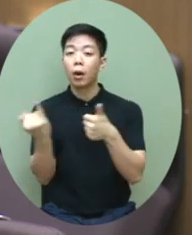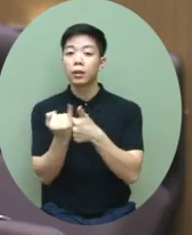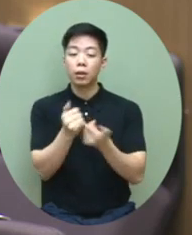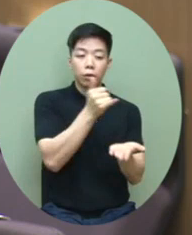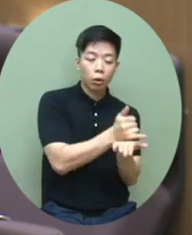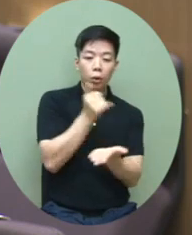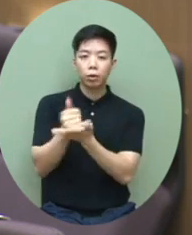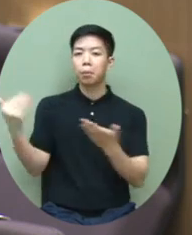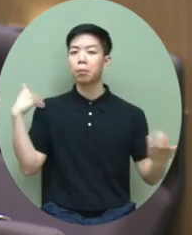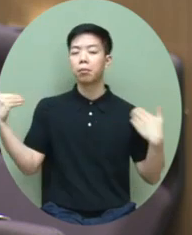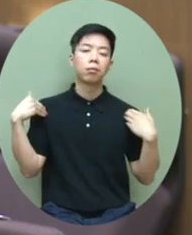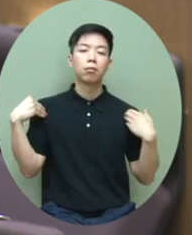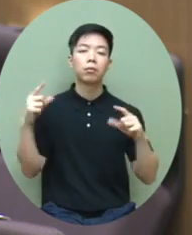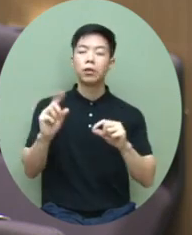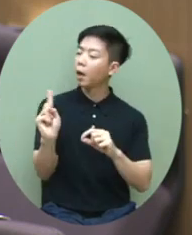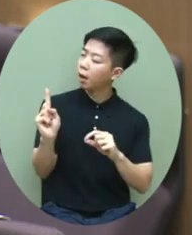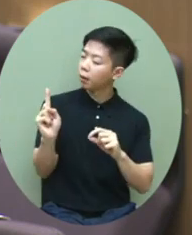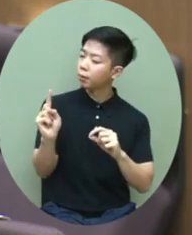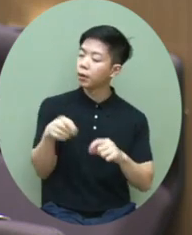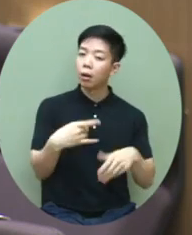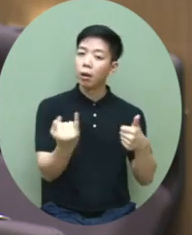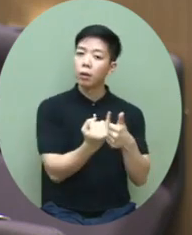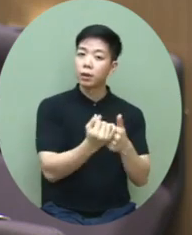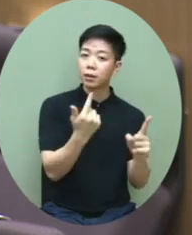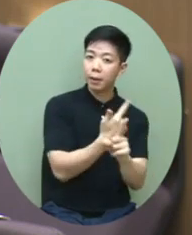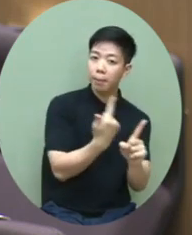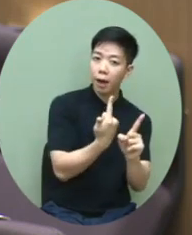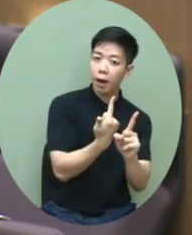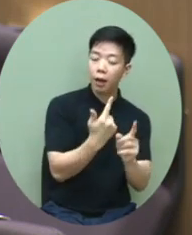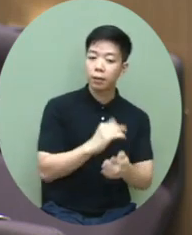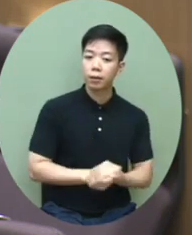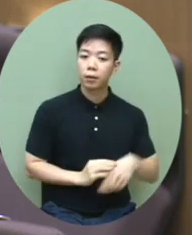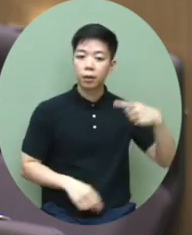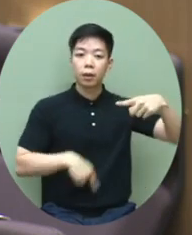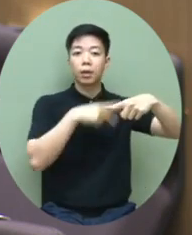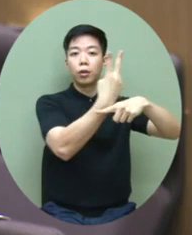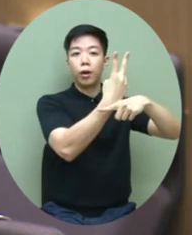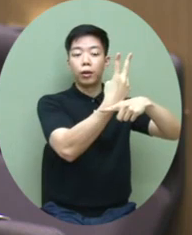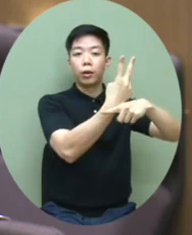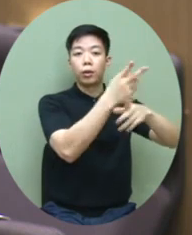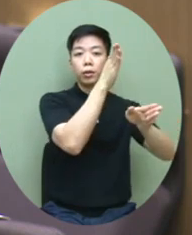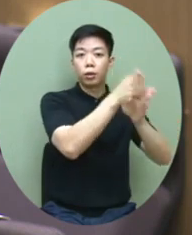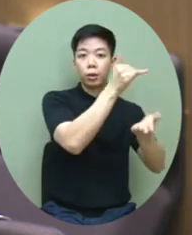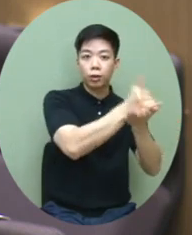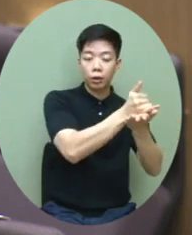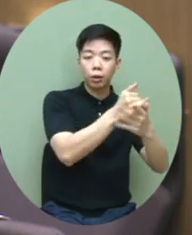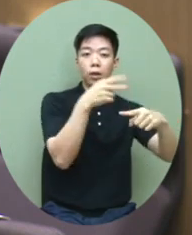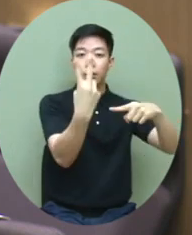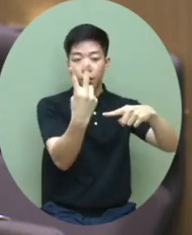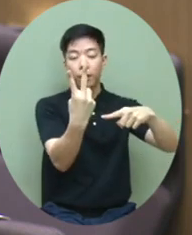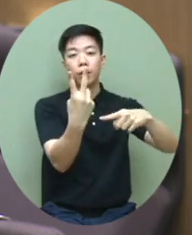有18個學生，然後就有兩個校巴嘅確診，兩個非校巴嘅確診，即係加埋係4/18